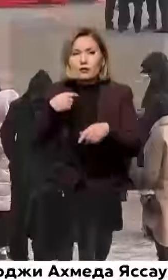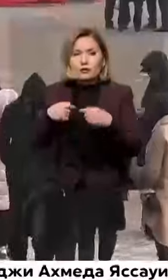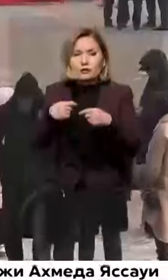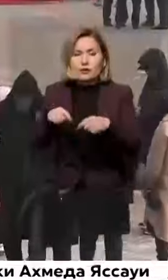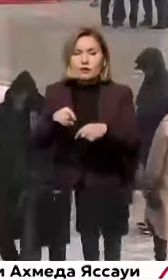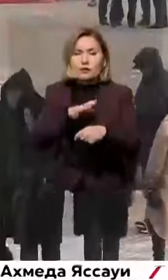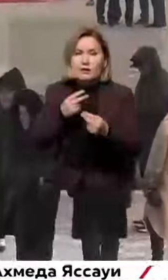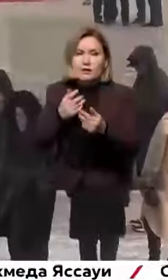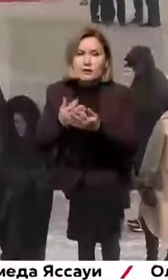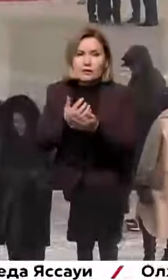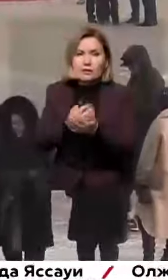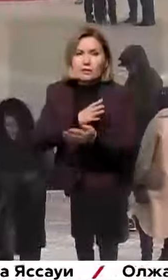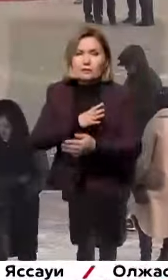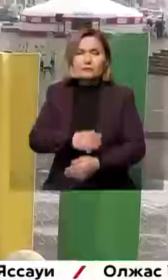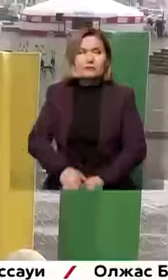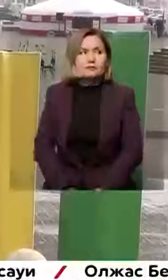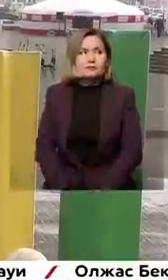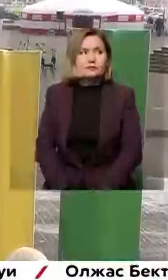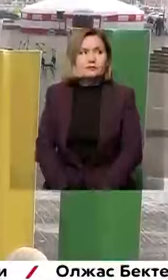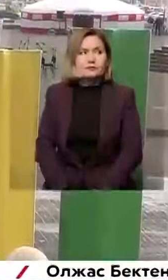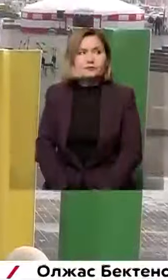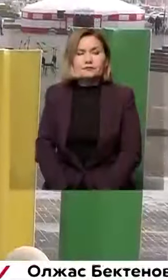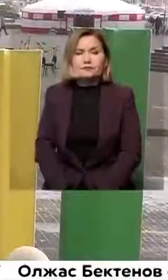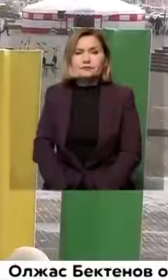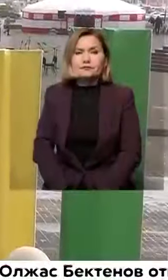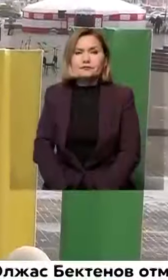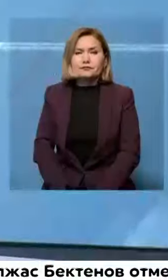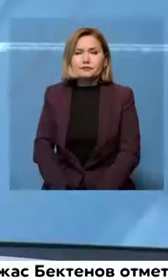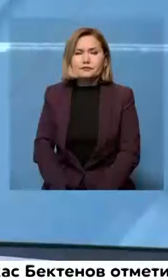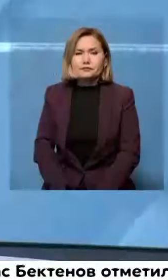Құмарғалиева, Ербол Меңдіғалиев, 24 кезет, Орал.